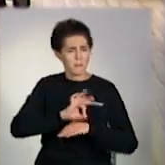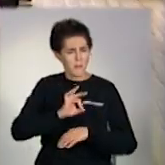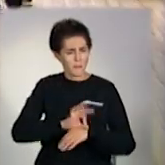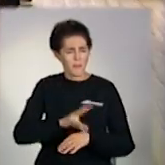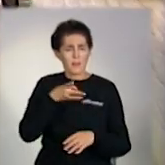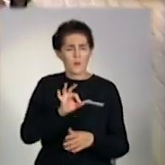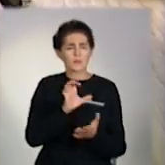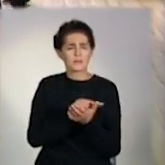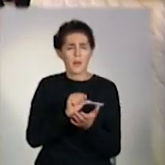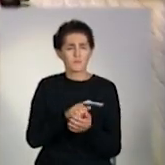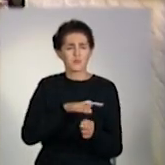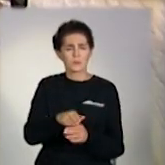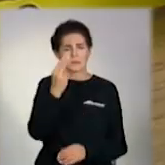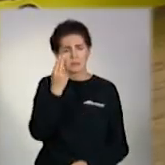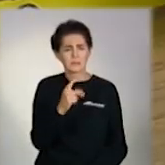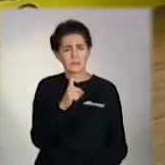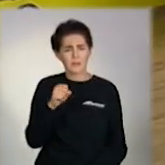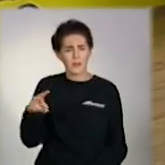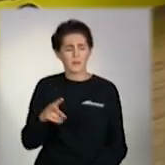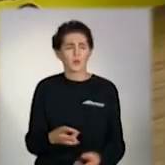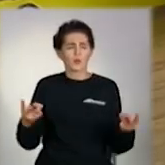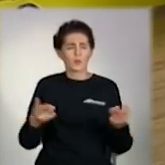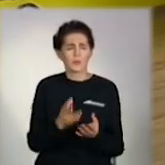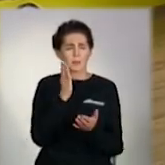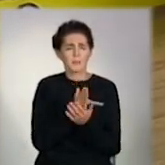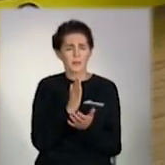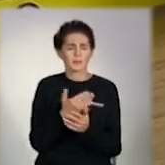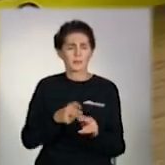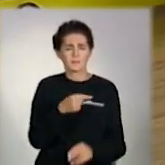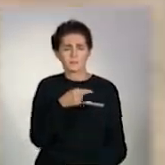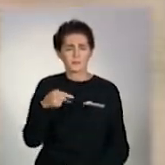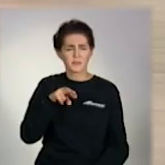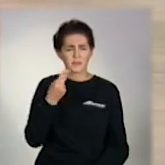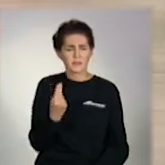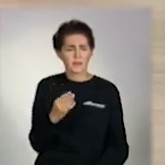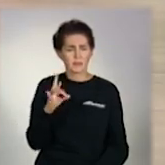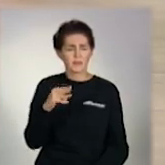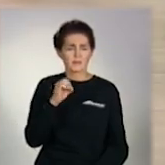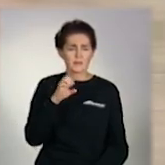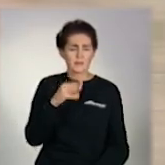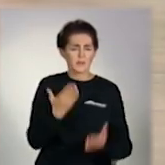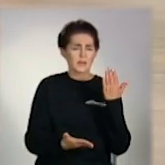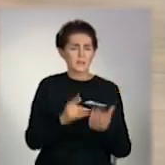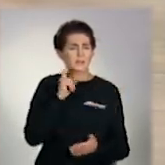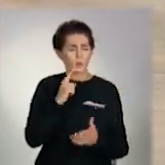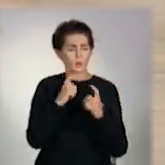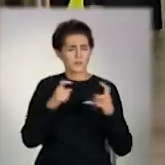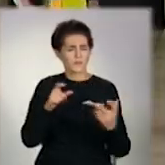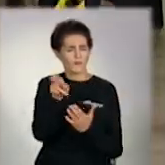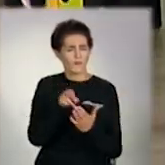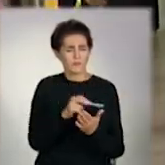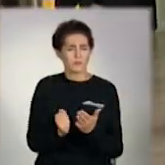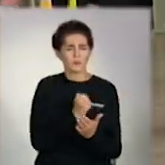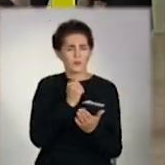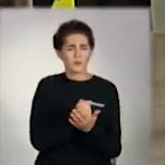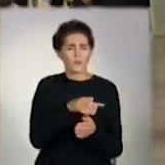займатися повноцінно у спортзалі, слід мати негативний ПЛР або експрес-тест, чи зелений сертифікат, який підтверджує